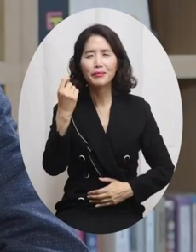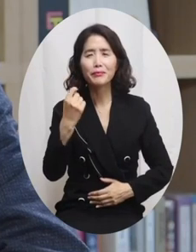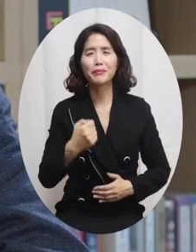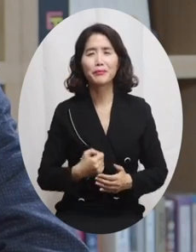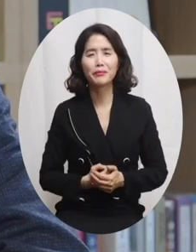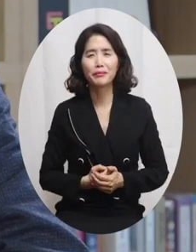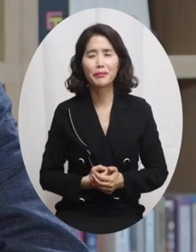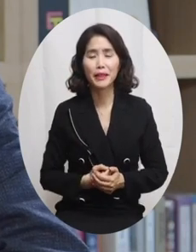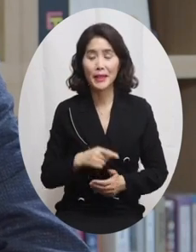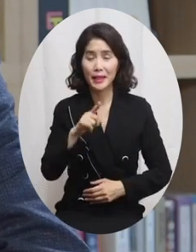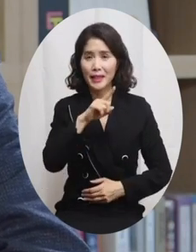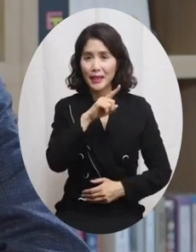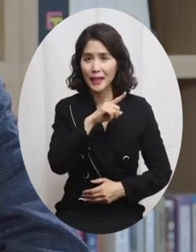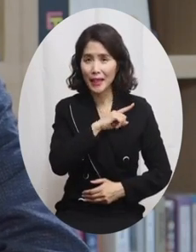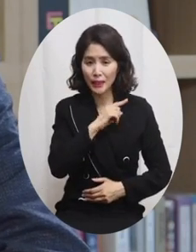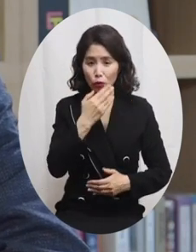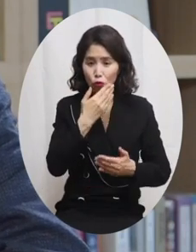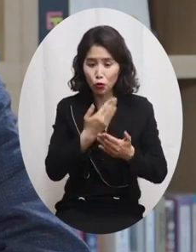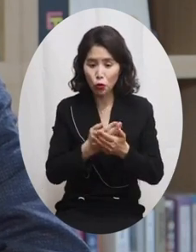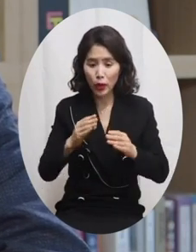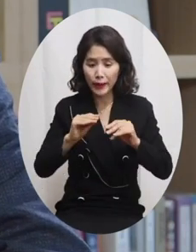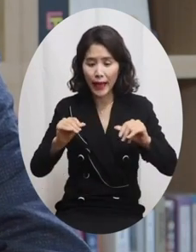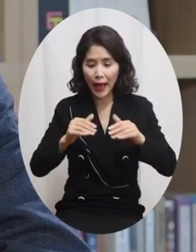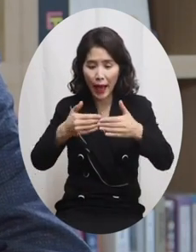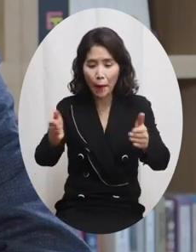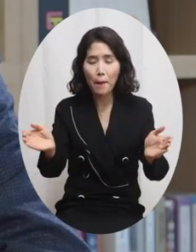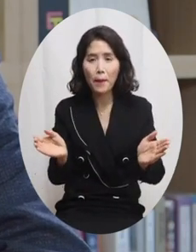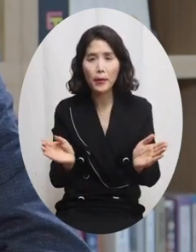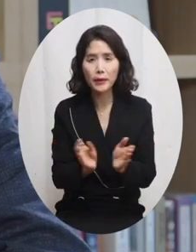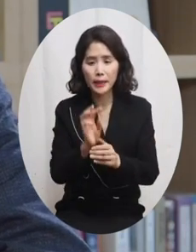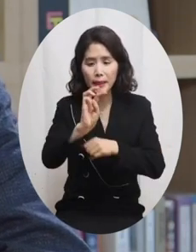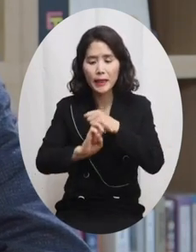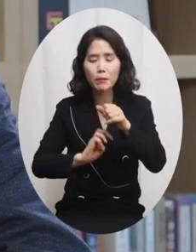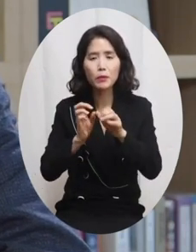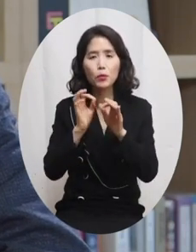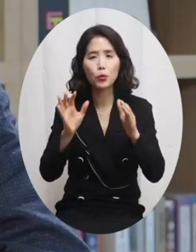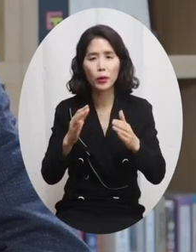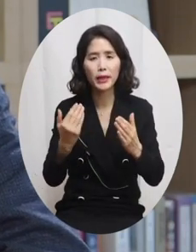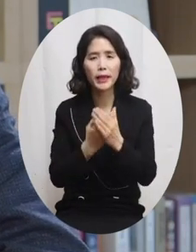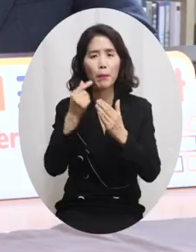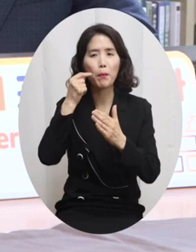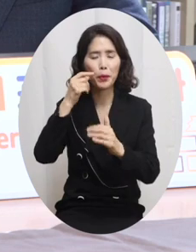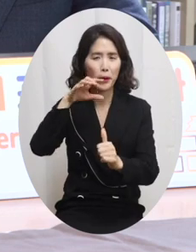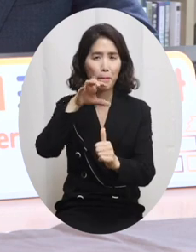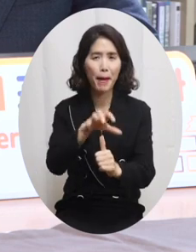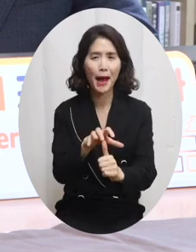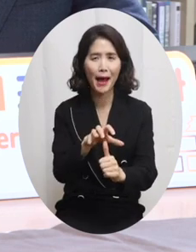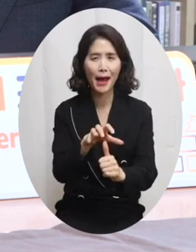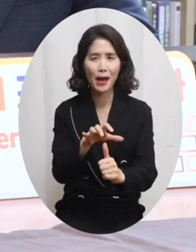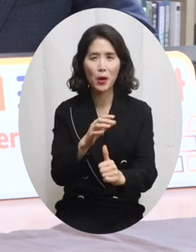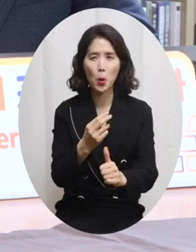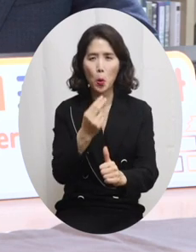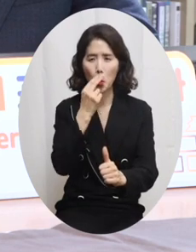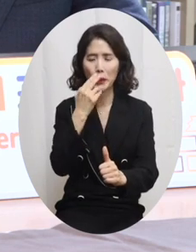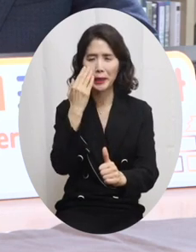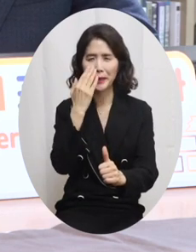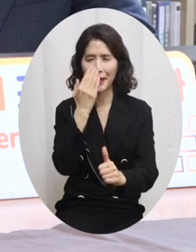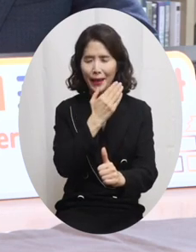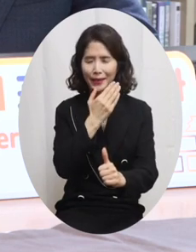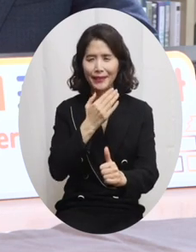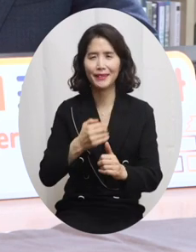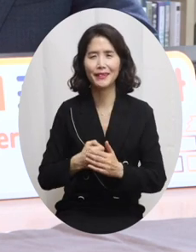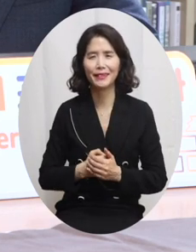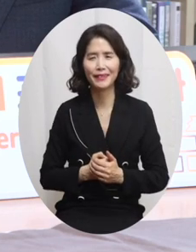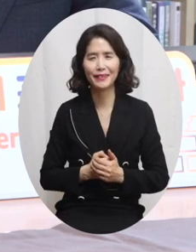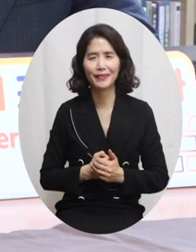또 가장 노른자 땅을 30년 동안 그 개발 못하도록 해놨잖아요. 그러게요. 그런 예. 것들에 대해서 상당히